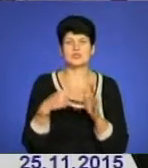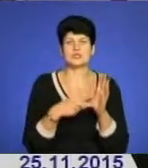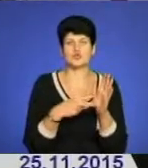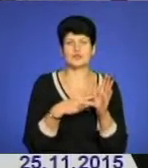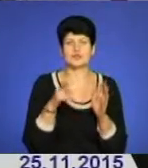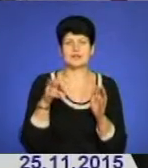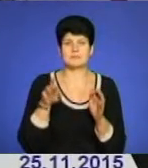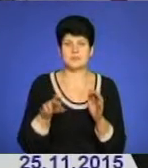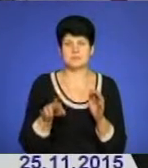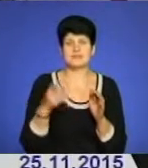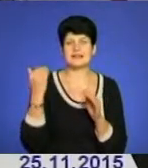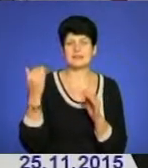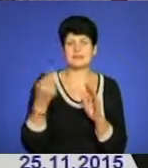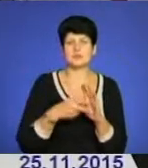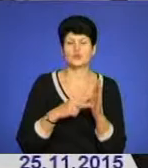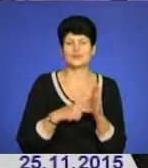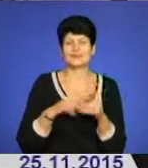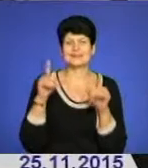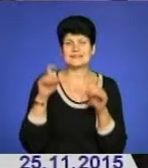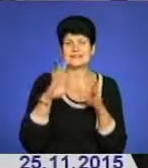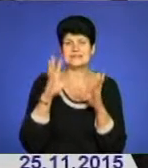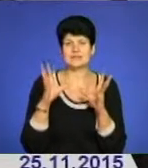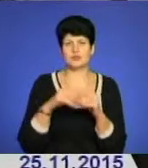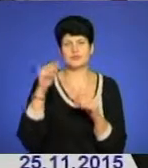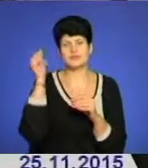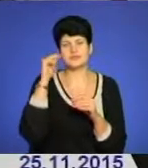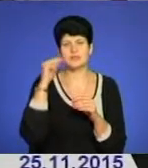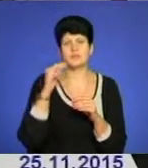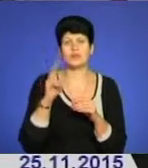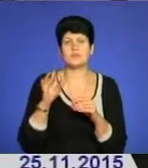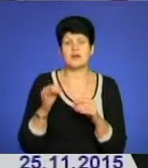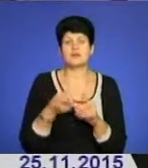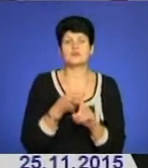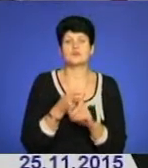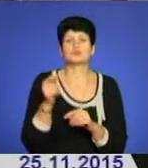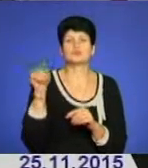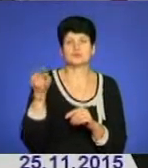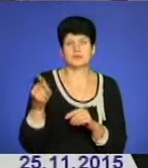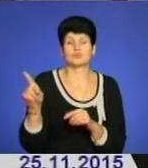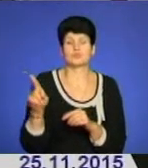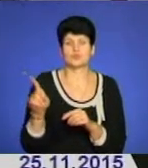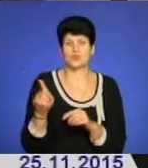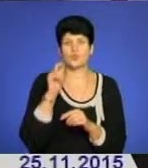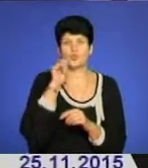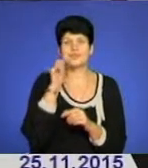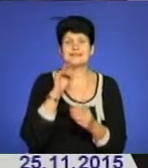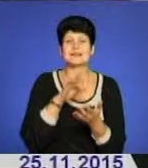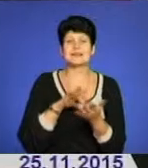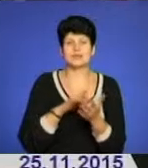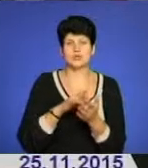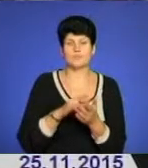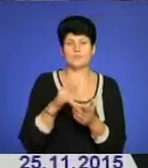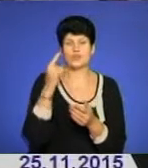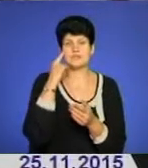Попередньо планувалося для них тести загальної навчальної компетентності, але в зв'язку з тим, що Український центр оцінювання